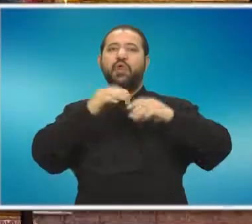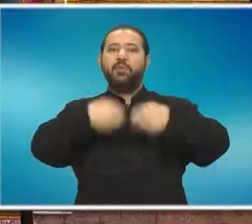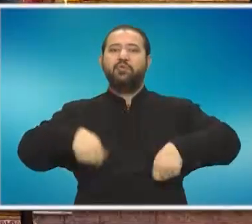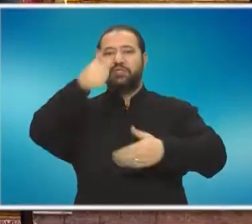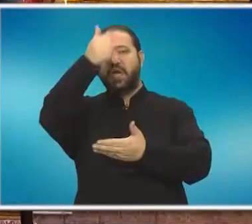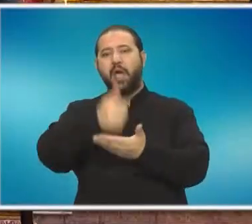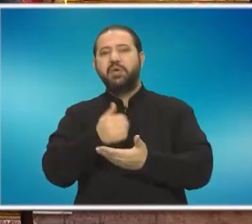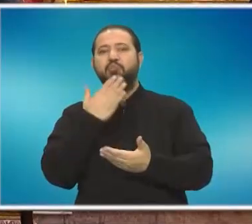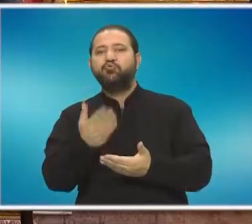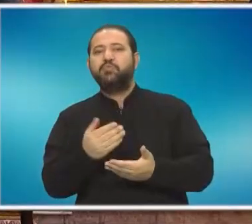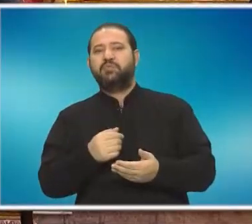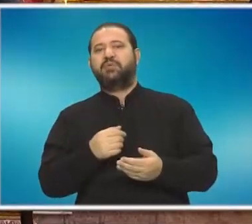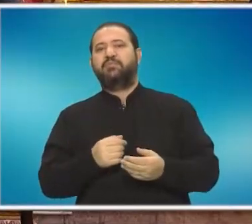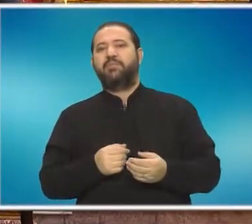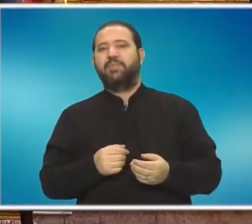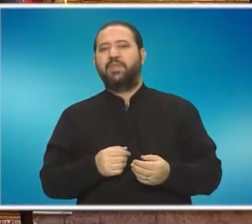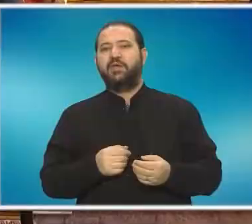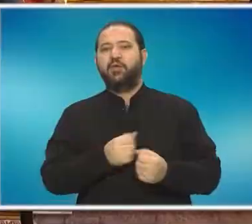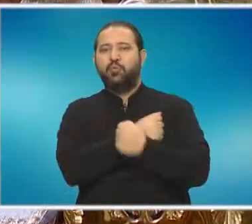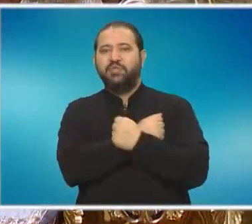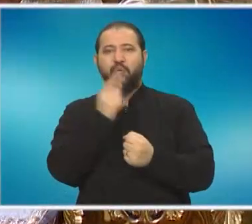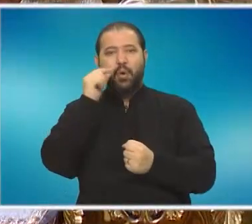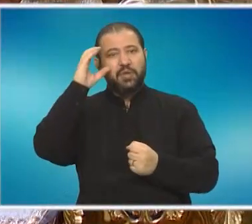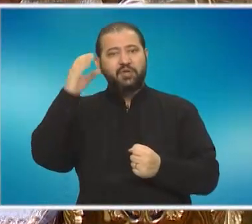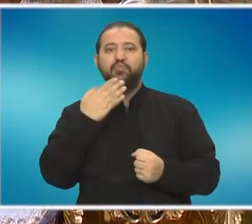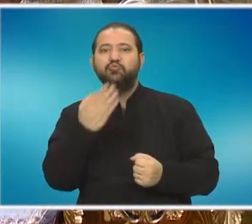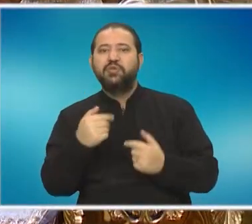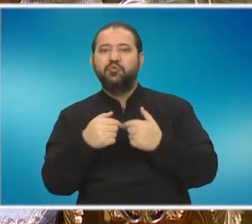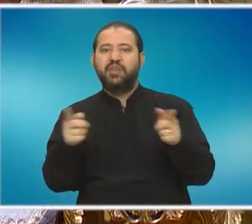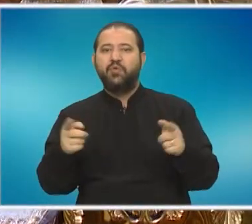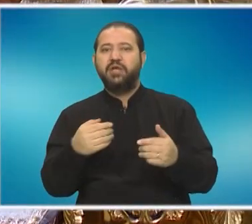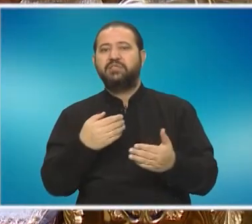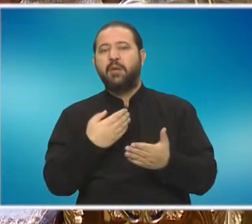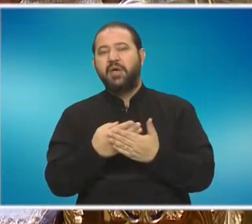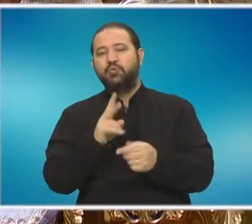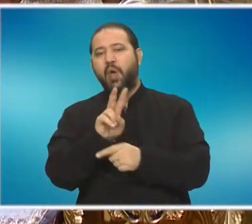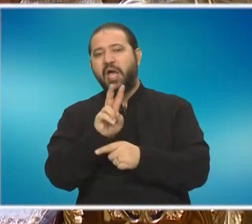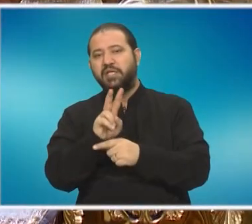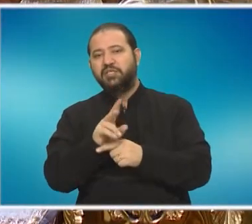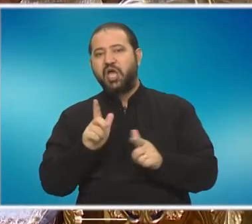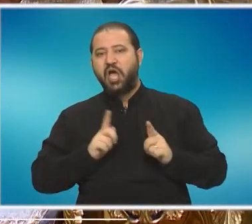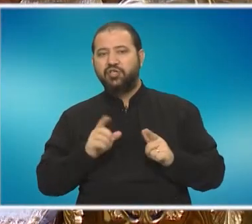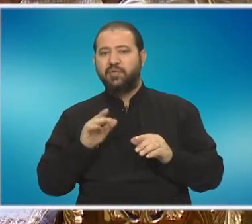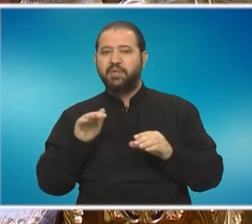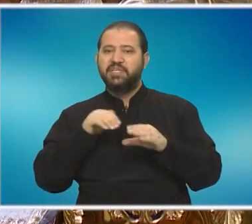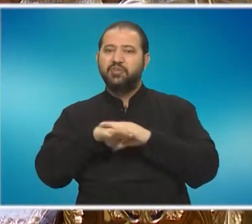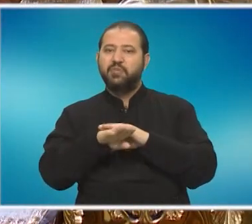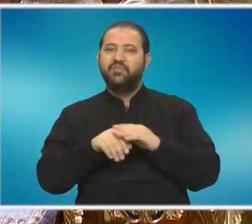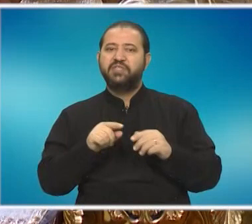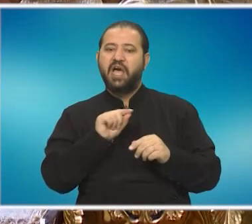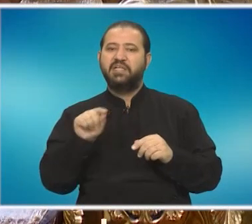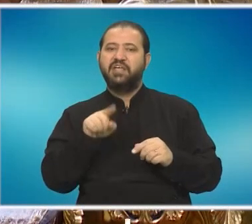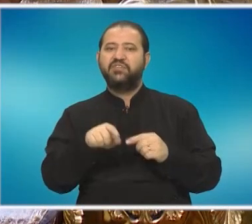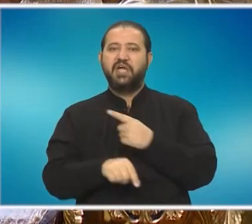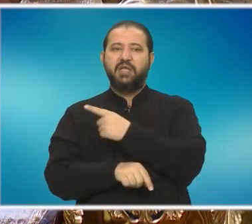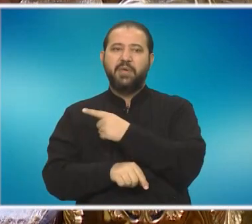toți! Amin! Mulțumim tare mult! Să rămână! Dragi telespectatori, vă mulțumim și dumneavoastră că ne-ați urmărit și așteptăm mesajele dumneavoastră